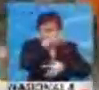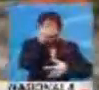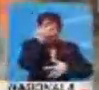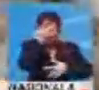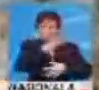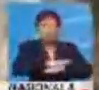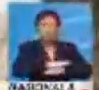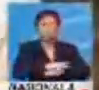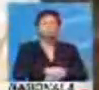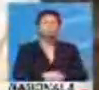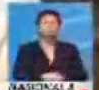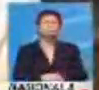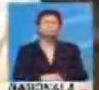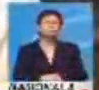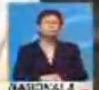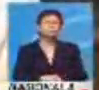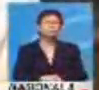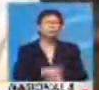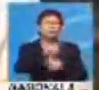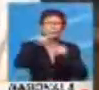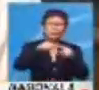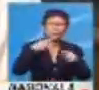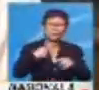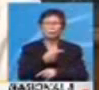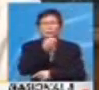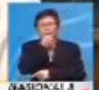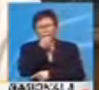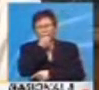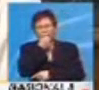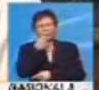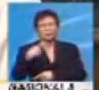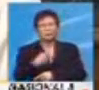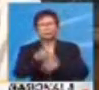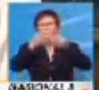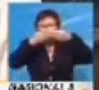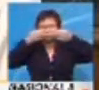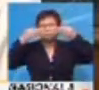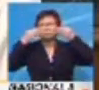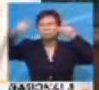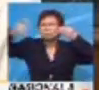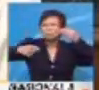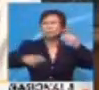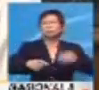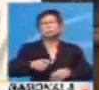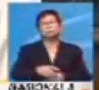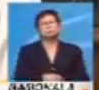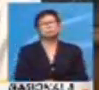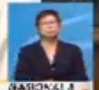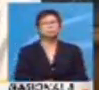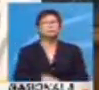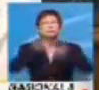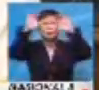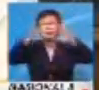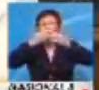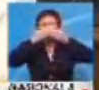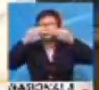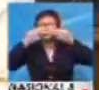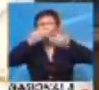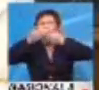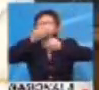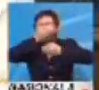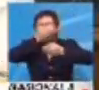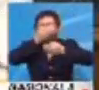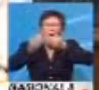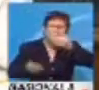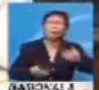tersebut sebenarnya Ketika batuk yang betul ialah apabila kita batuk kita dan cara menutup bukan dengan tangan